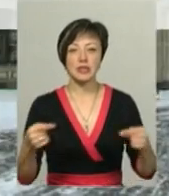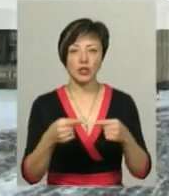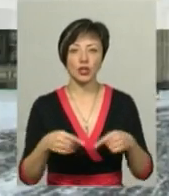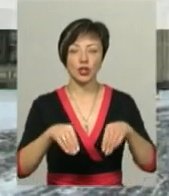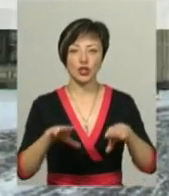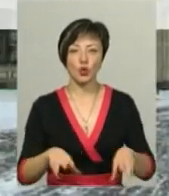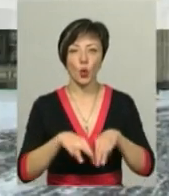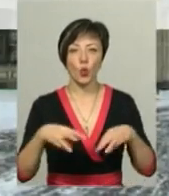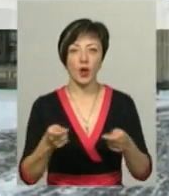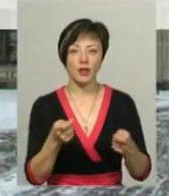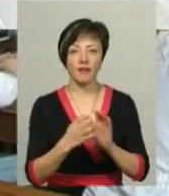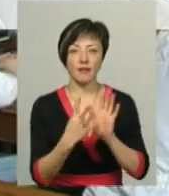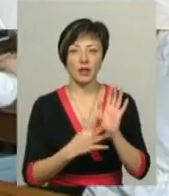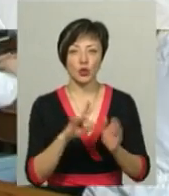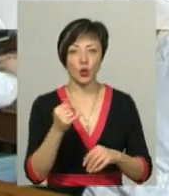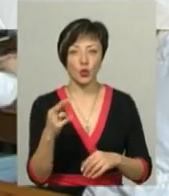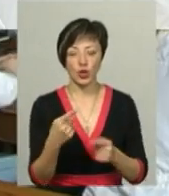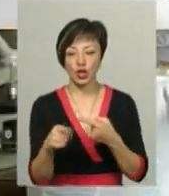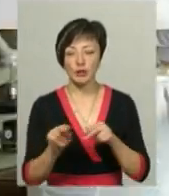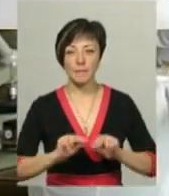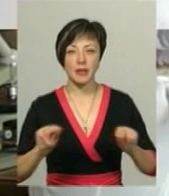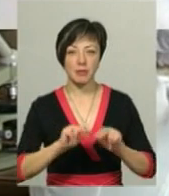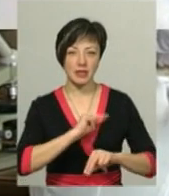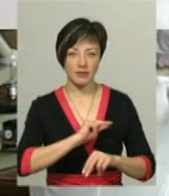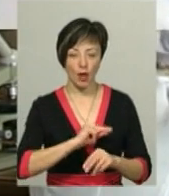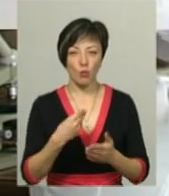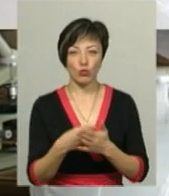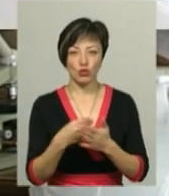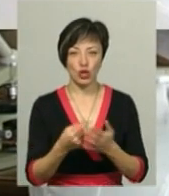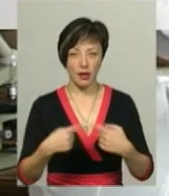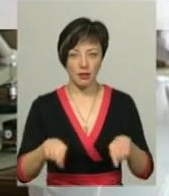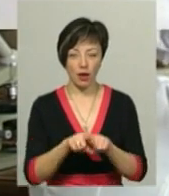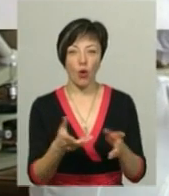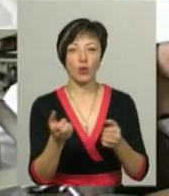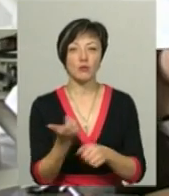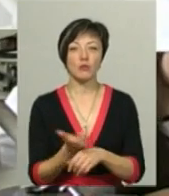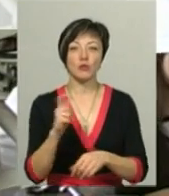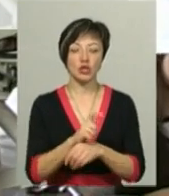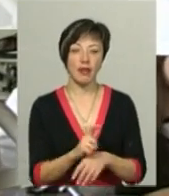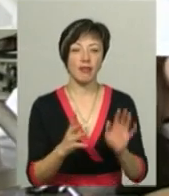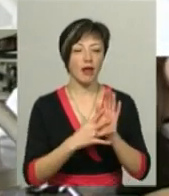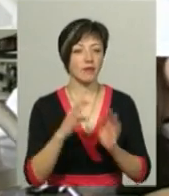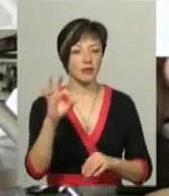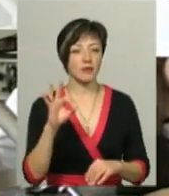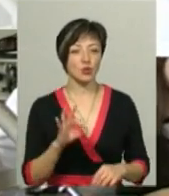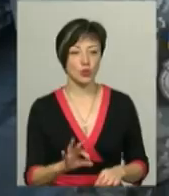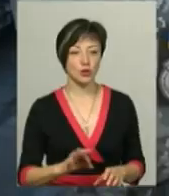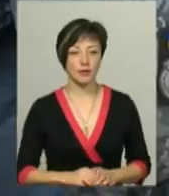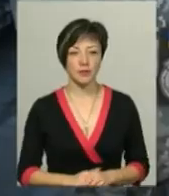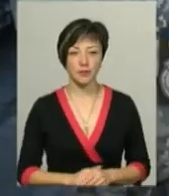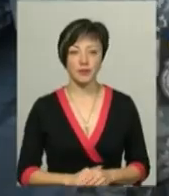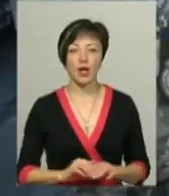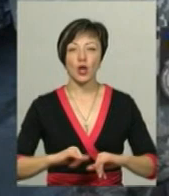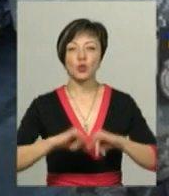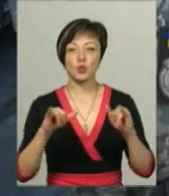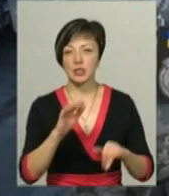від 19 грудня. Інші педагогічні працівники та бюджетники отримуватимуть більше на 9%.